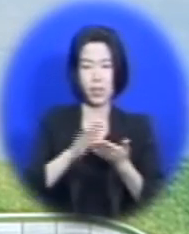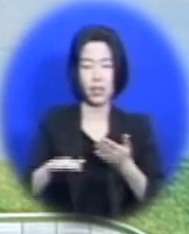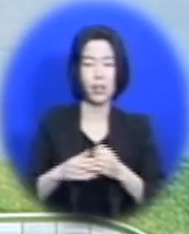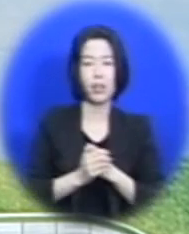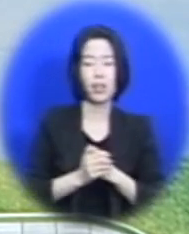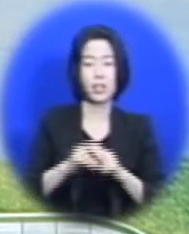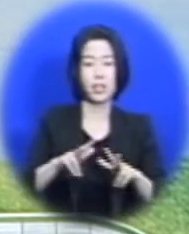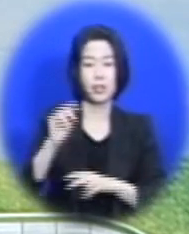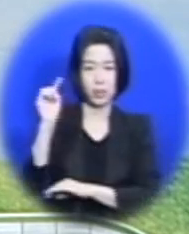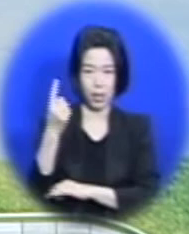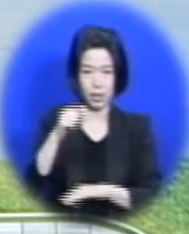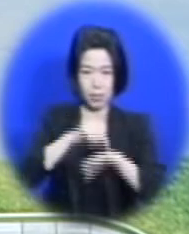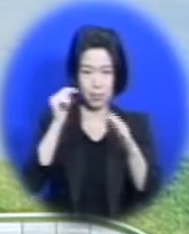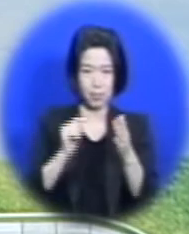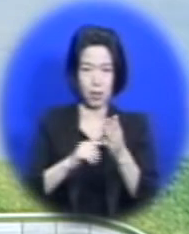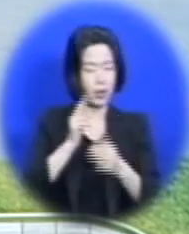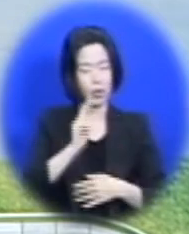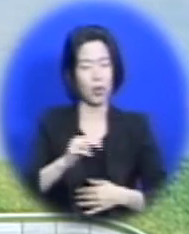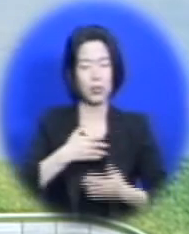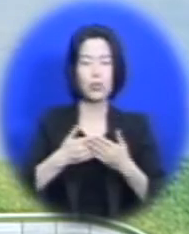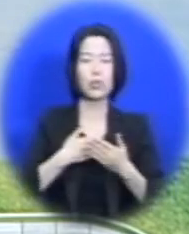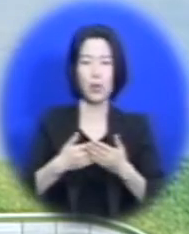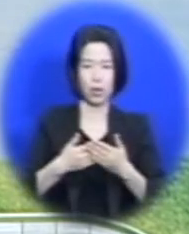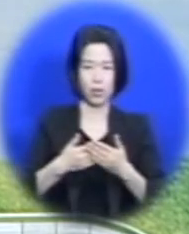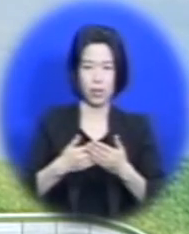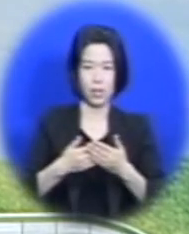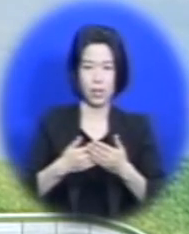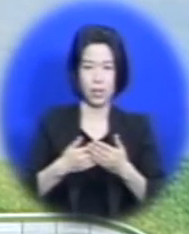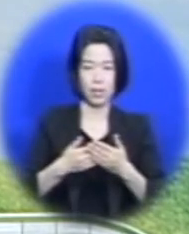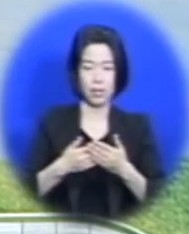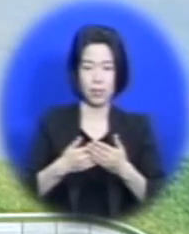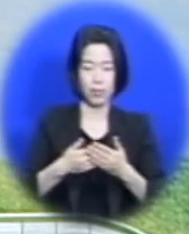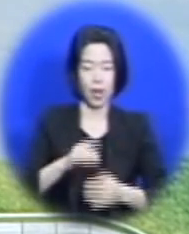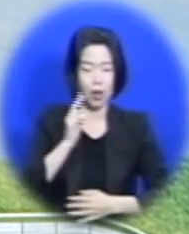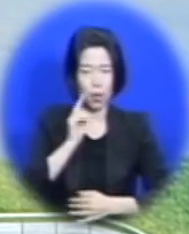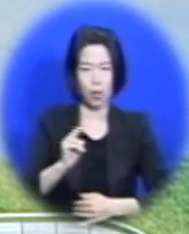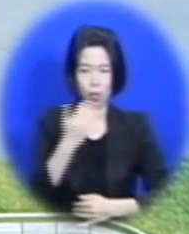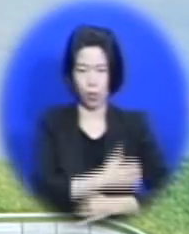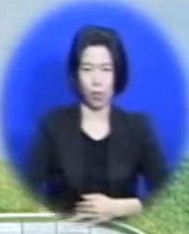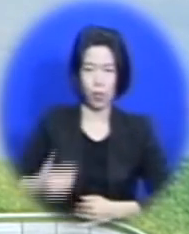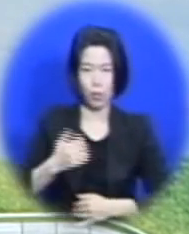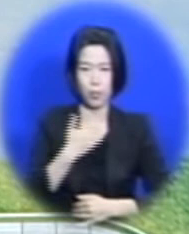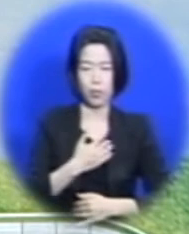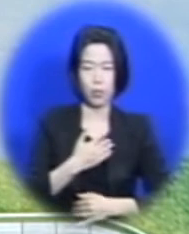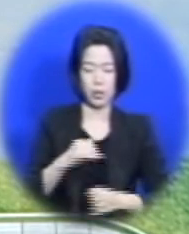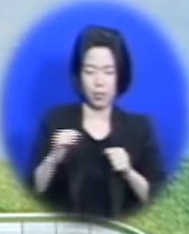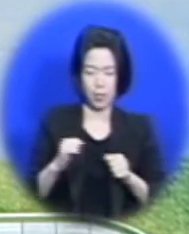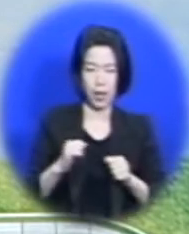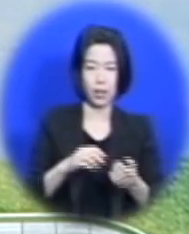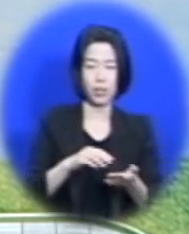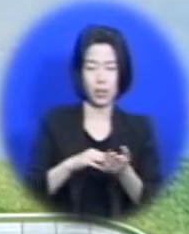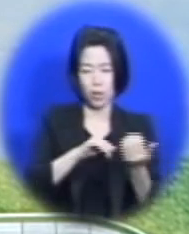지금 다윗은 마음에 너무너무 두렵다고 말해요. 아주 막 온몸이 떨리도록